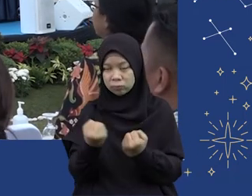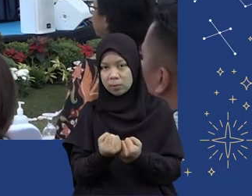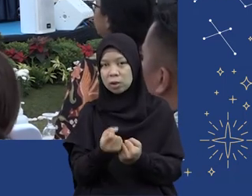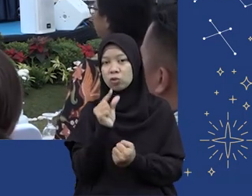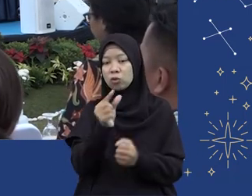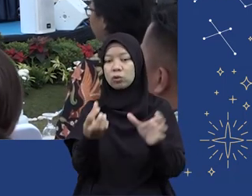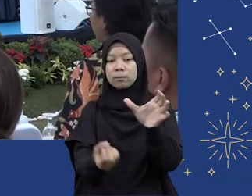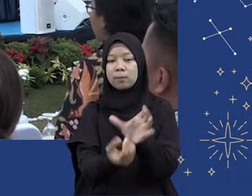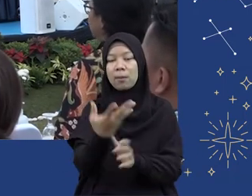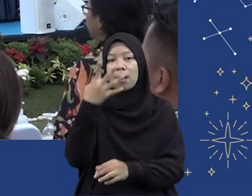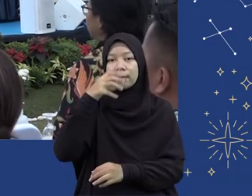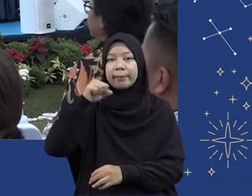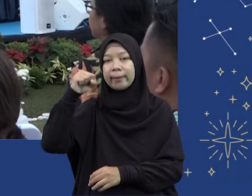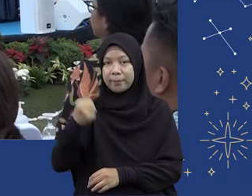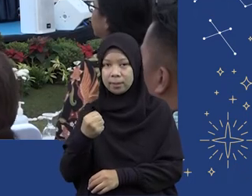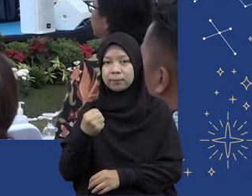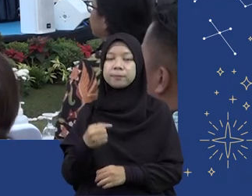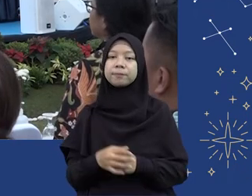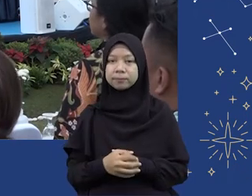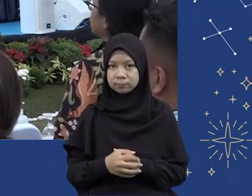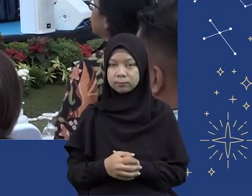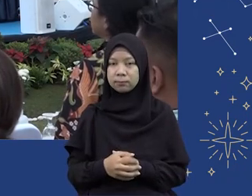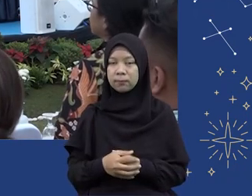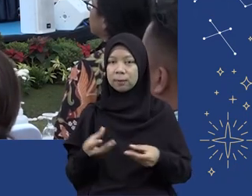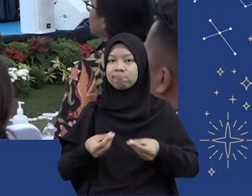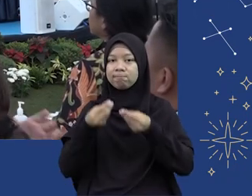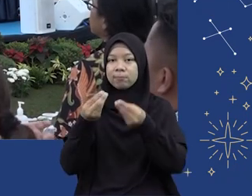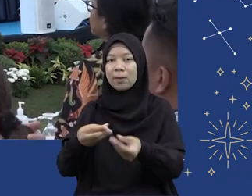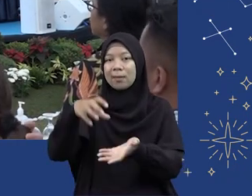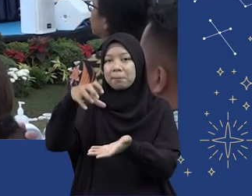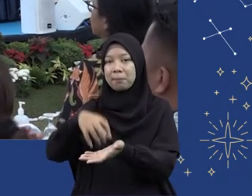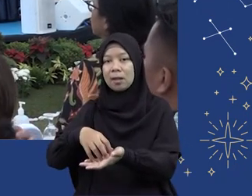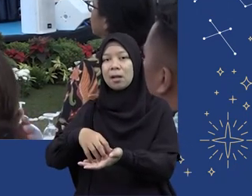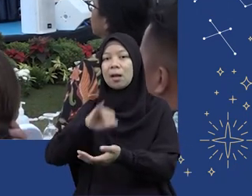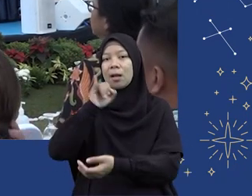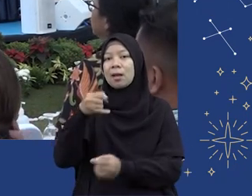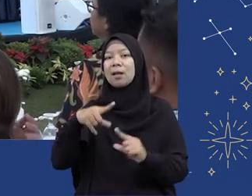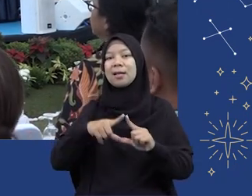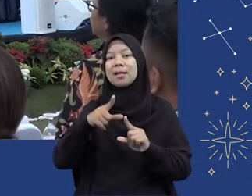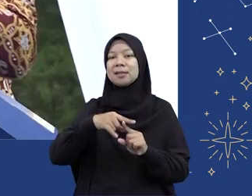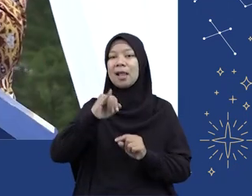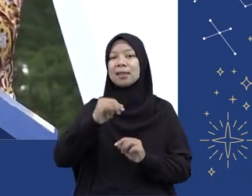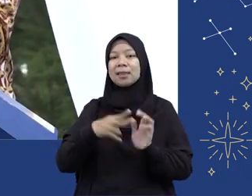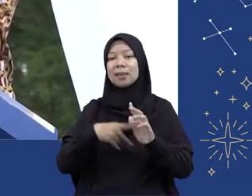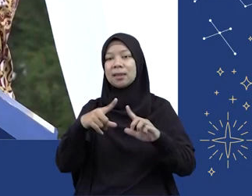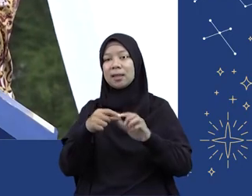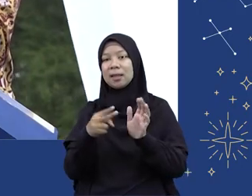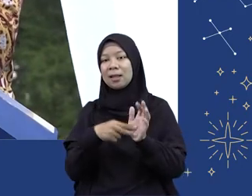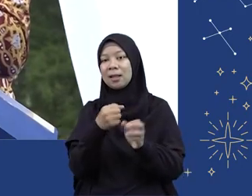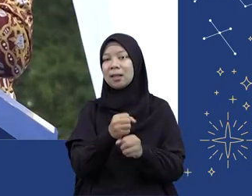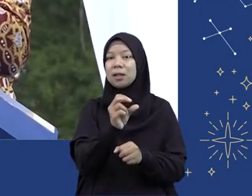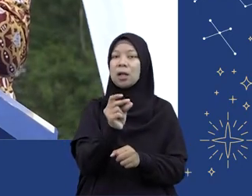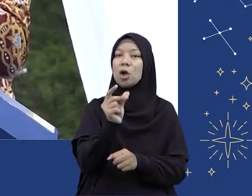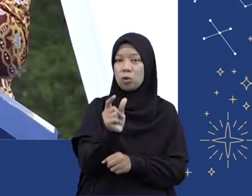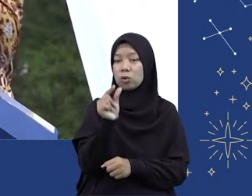dulu sampai sekarang termasuk hibah tanah di Jatinangor dari Pemprov Jawa Barat untuk kampus ITB